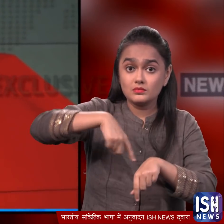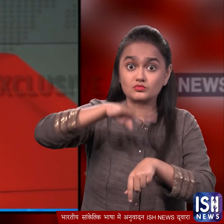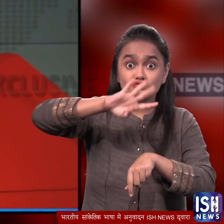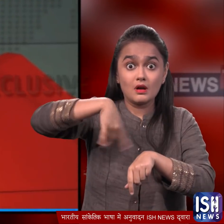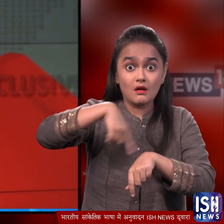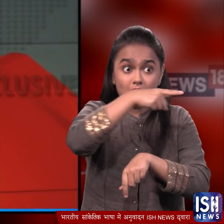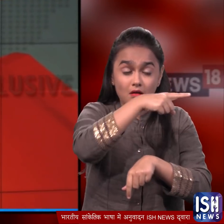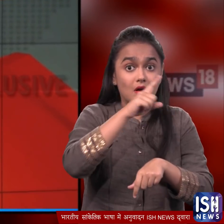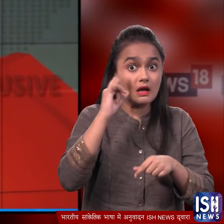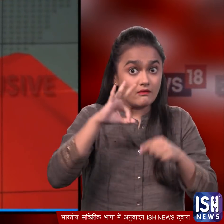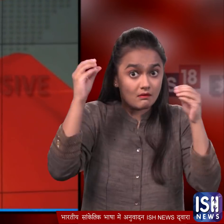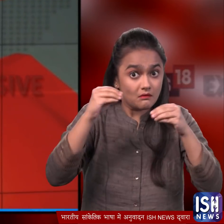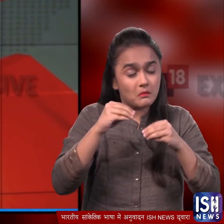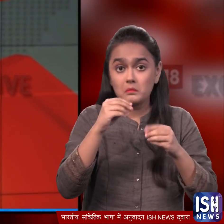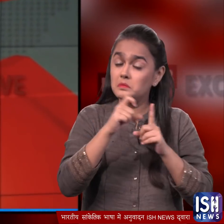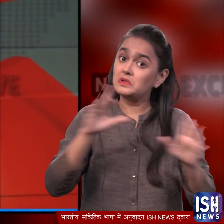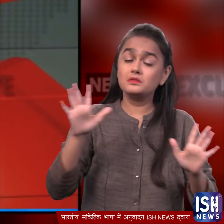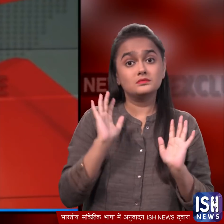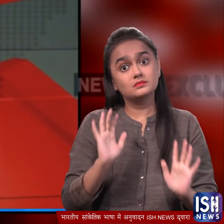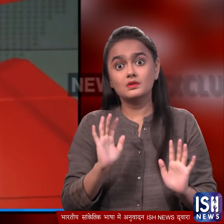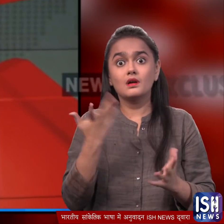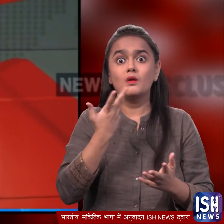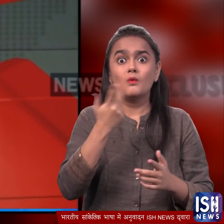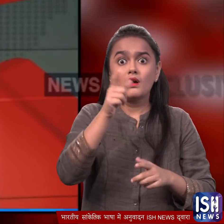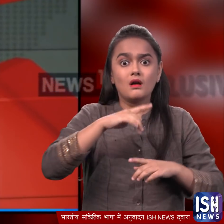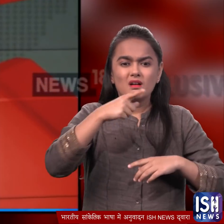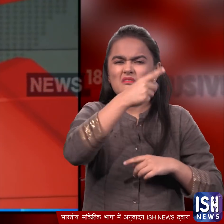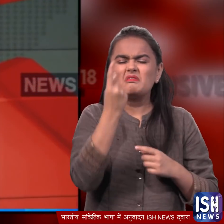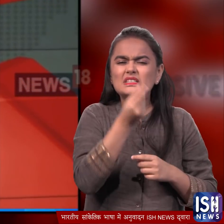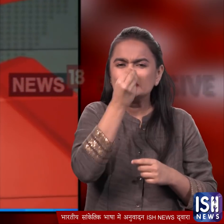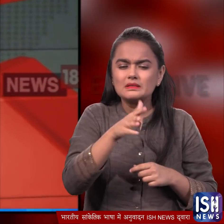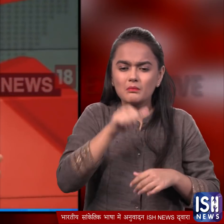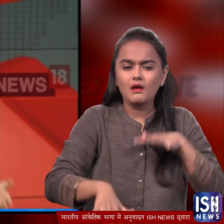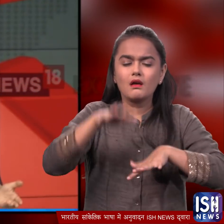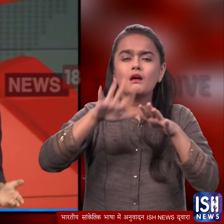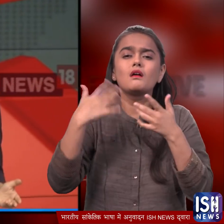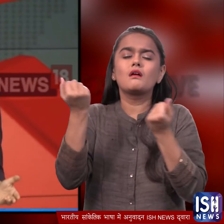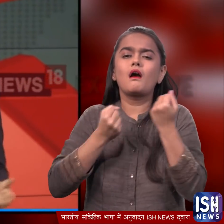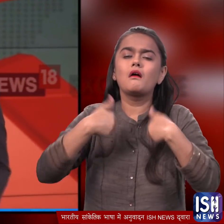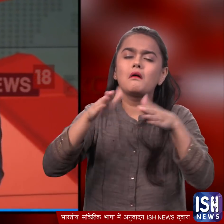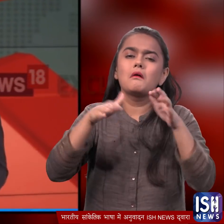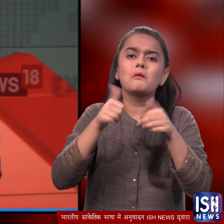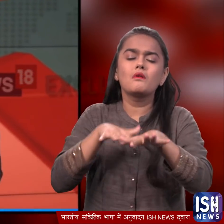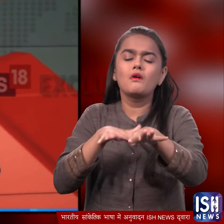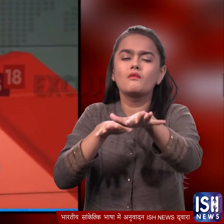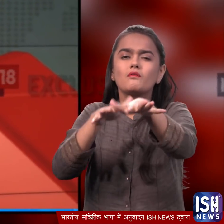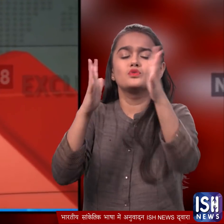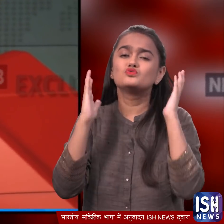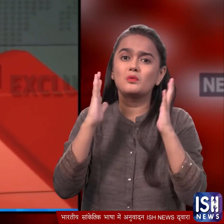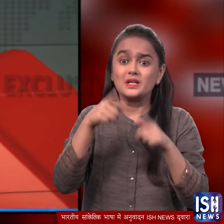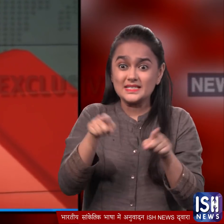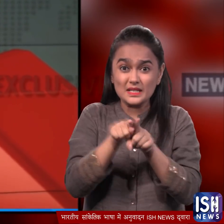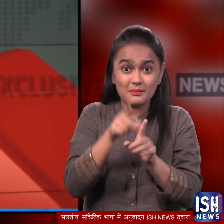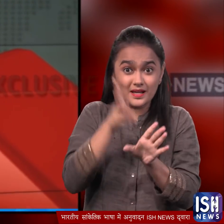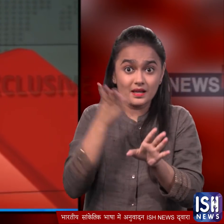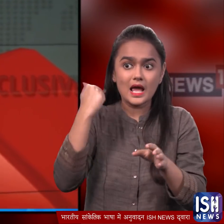भी मुसीबत बन चुकी है, क्योंकि लगभग 150 जगहों पर सड़कों पर पानी भर जाता है और ट्रैफिक जाम हो जाता है, जिसके बारे में 3